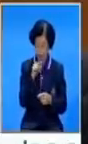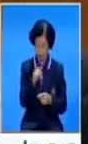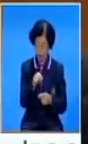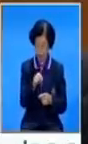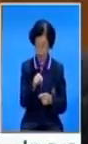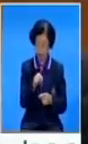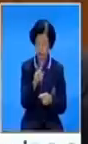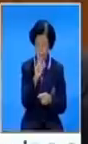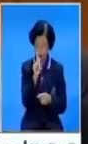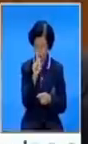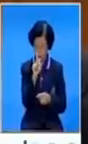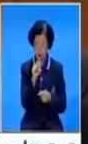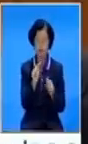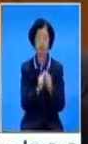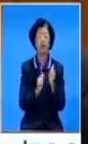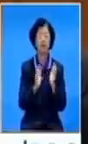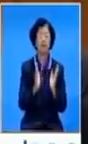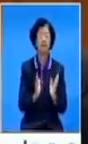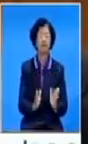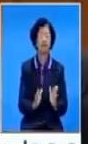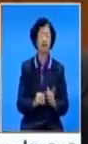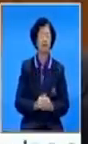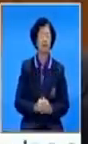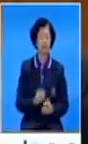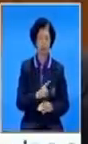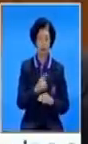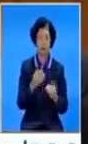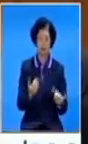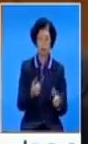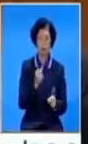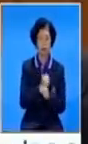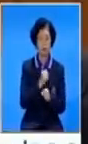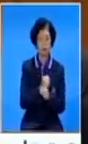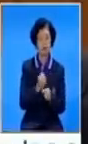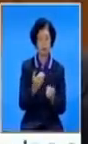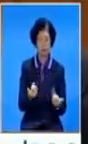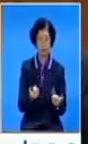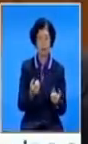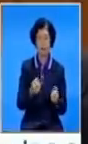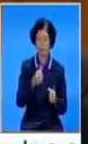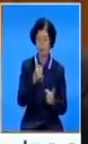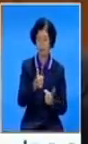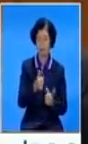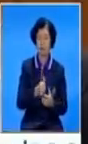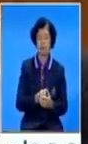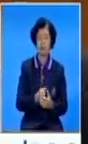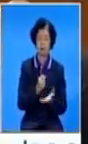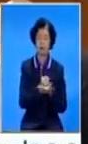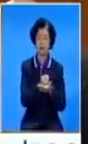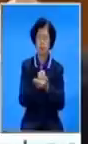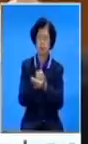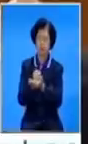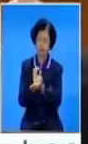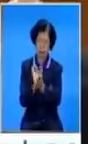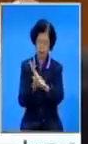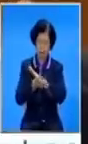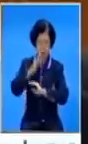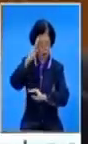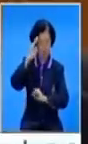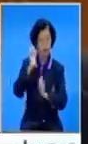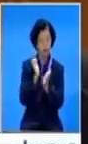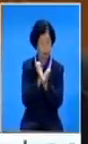ท่านสมาชิกครับ วันนี้เราต้องทำสิ่งนี้ให้บังเกิดขึ้นให้ได้ครับก็คือช่วยกันปฏิรูปตำรวจเพื่อ